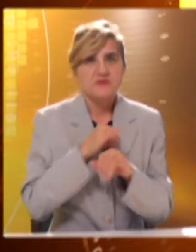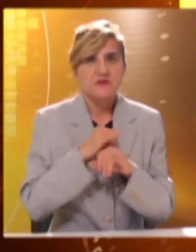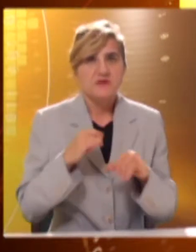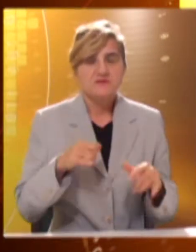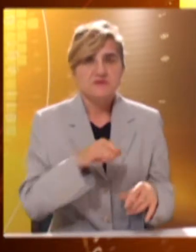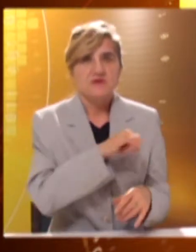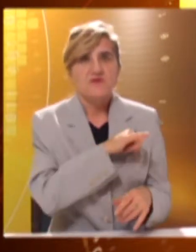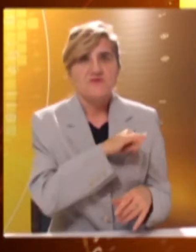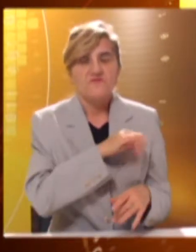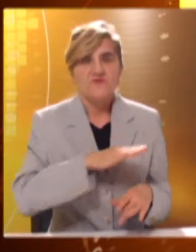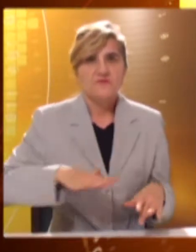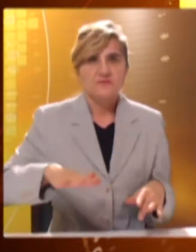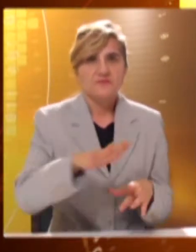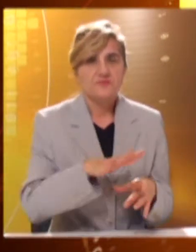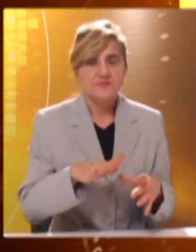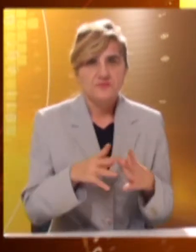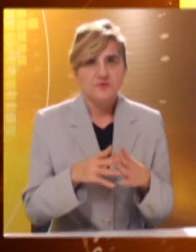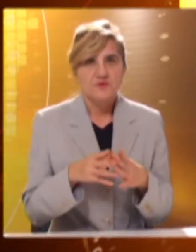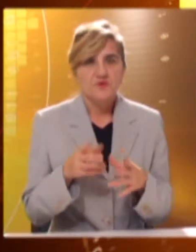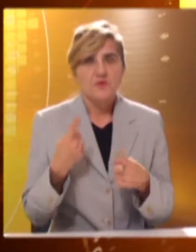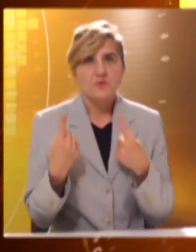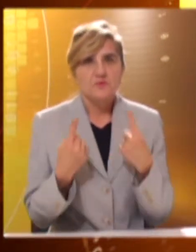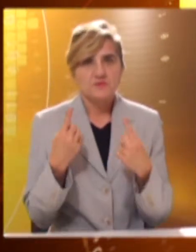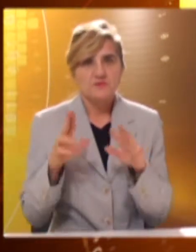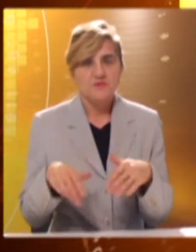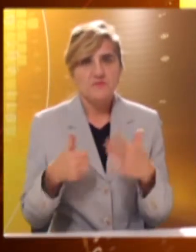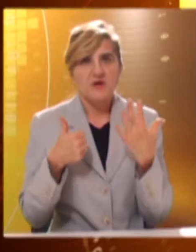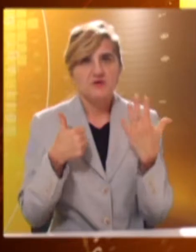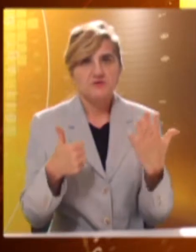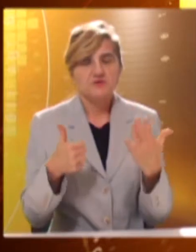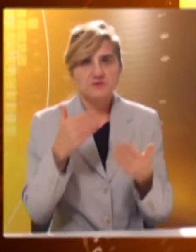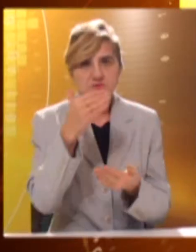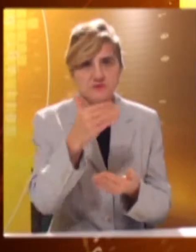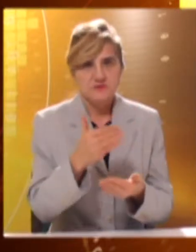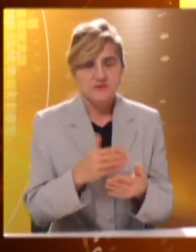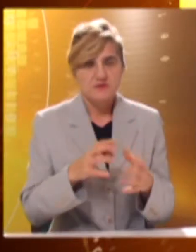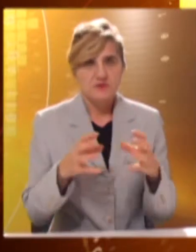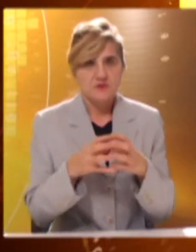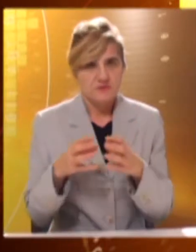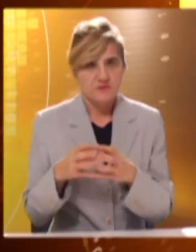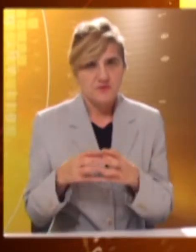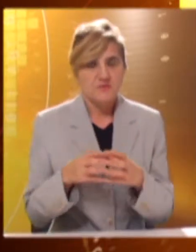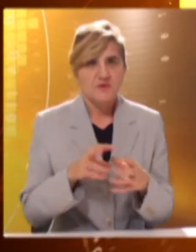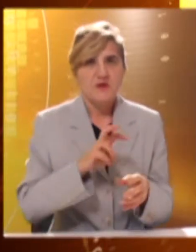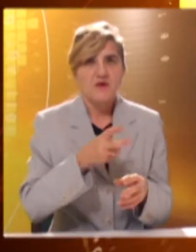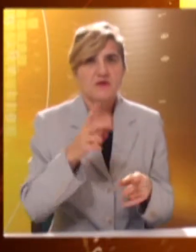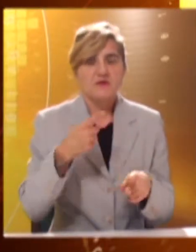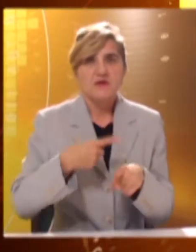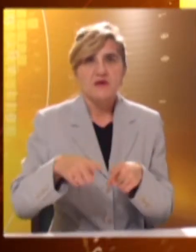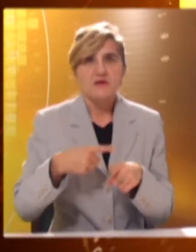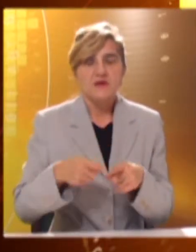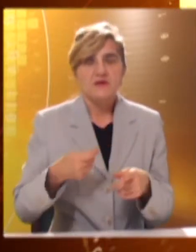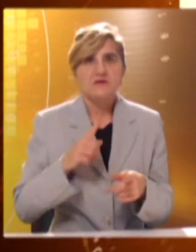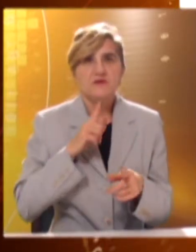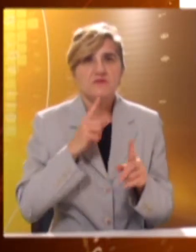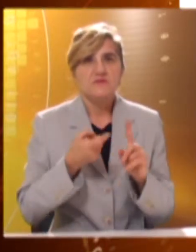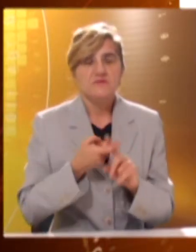Vojvodine. Preduzetnicima su predstavljeni uslovi 6 konkursa za kratkoročno i dugoročno kreditiranje namijenjenih razvoju privrede.